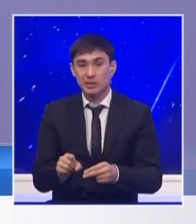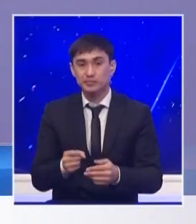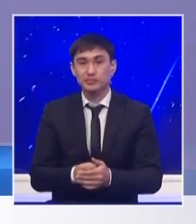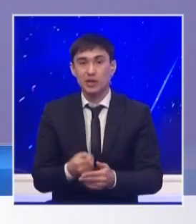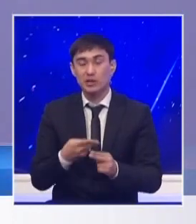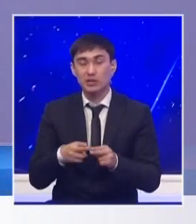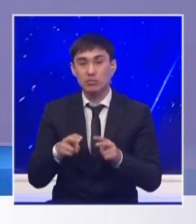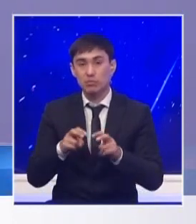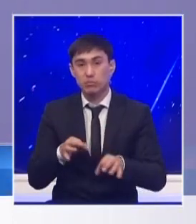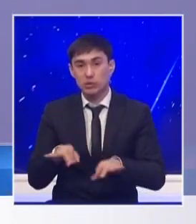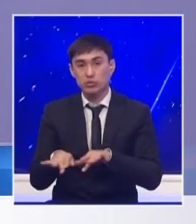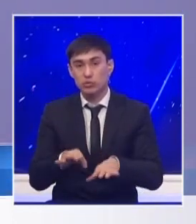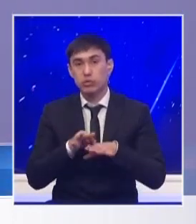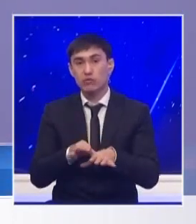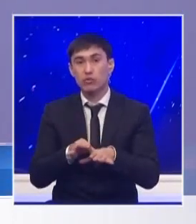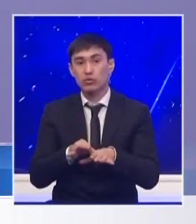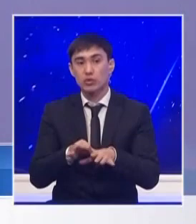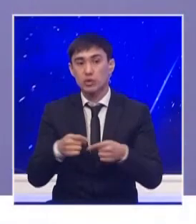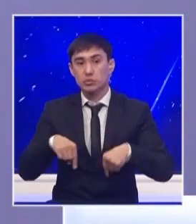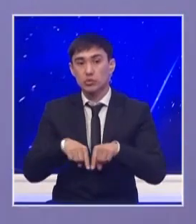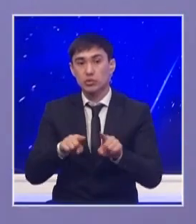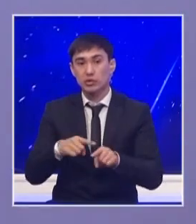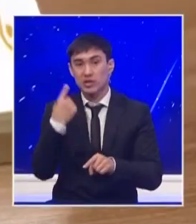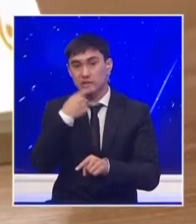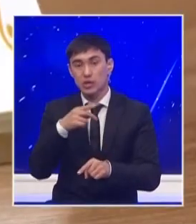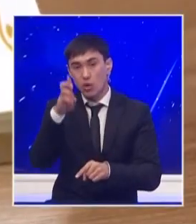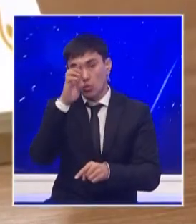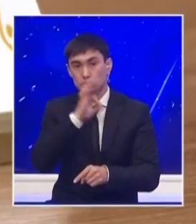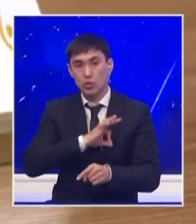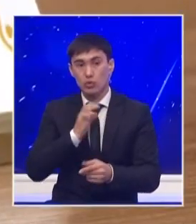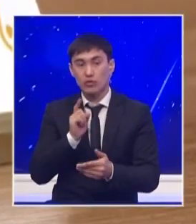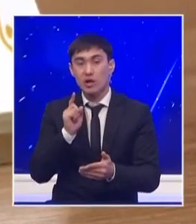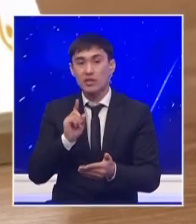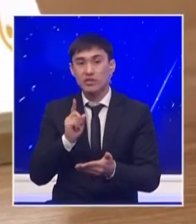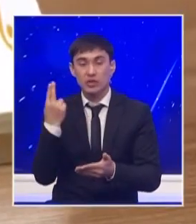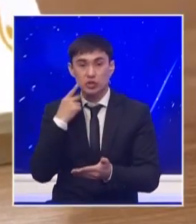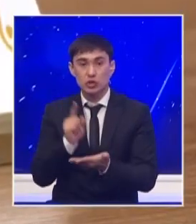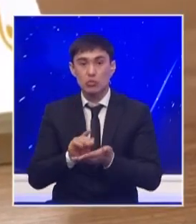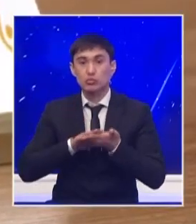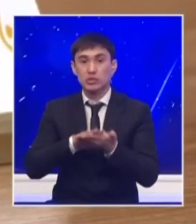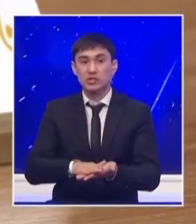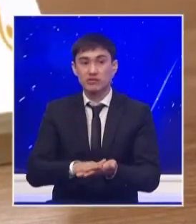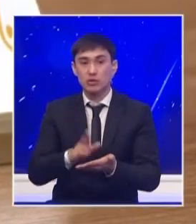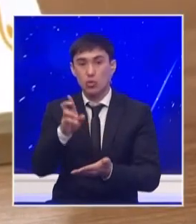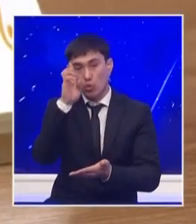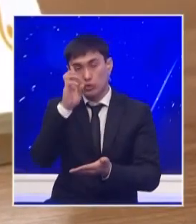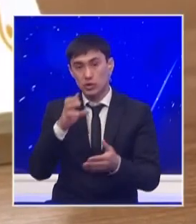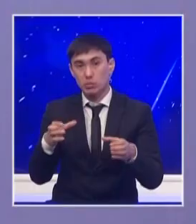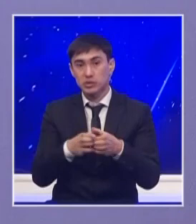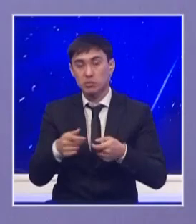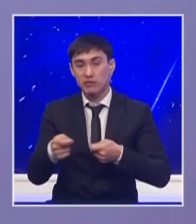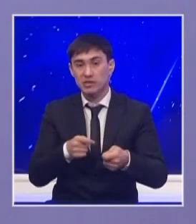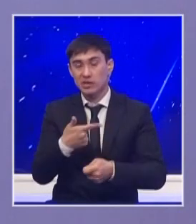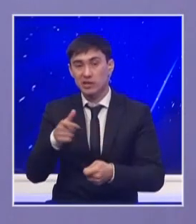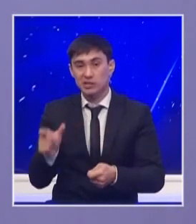данный процедура проводят уполномоченный орган в лице департамента госдоходов должник может подать заявление госкорпорацию правительства для